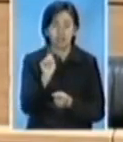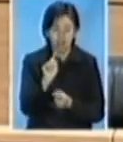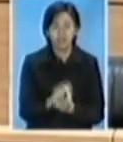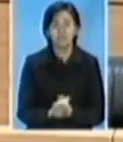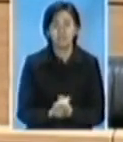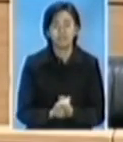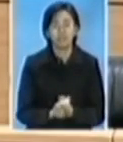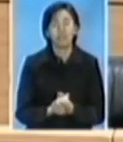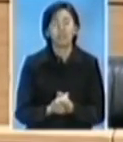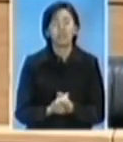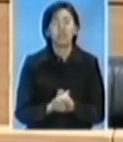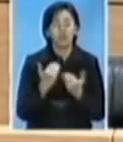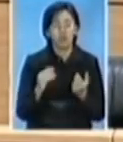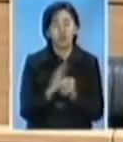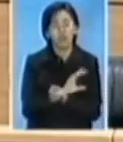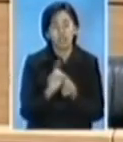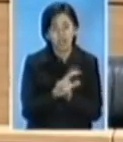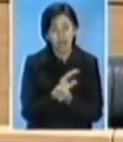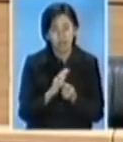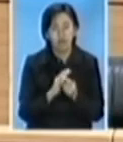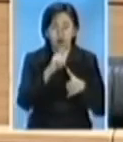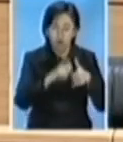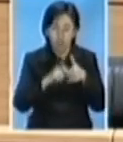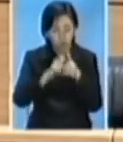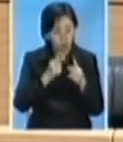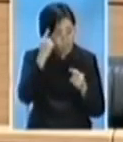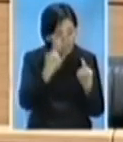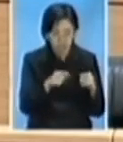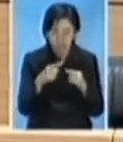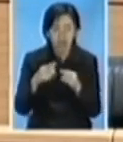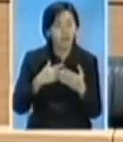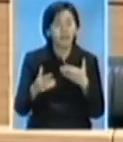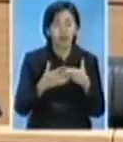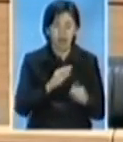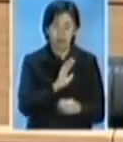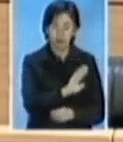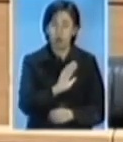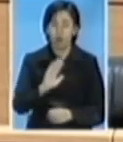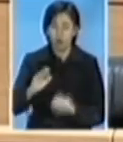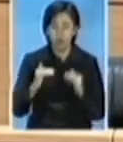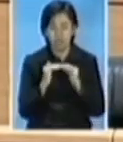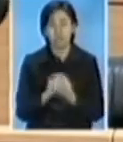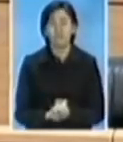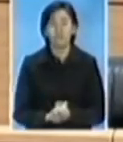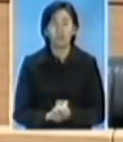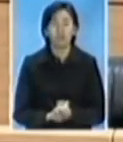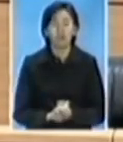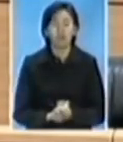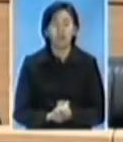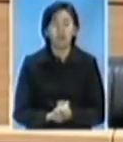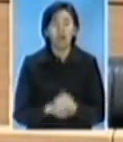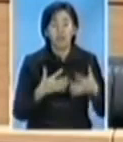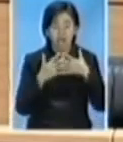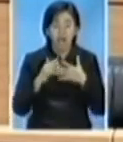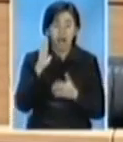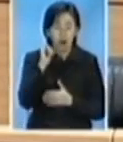ฒนธรรมแห่งเสรีนิยมวัฒนธรรมแห่งปัจเจกชนนิยมในอเมริกาพ่อชอบรีพับลิกันว่า